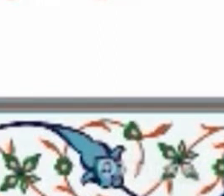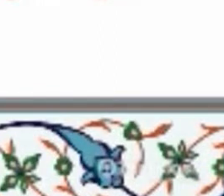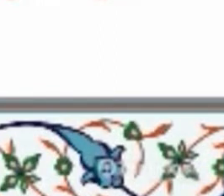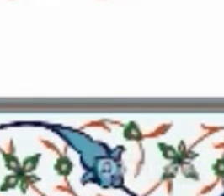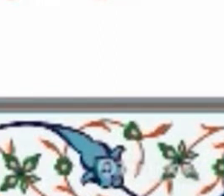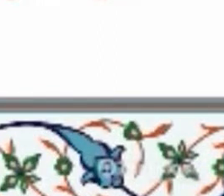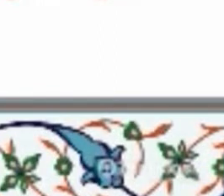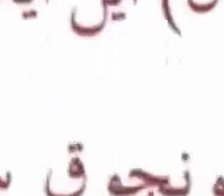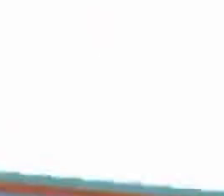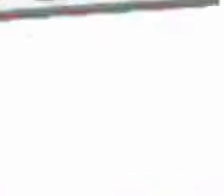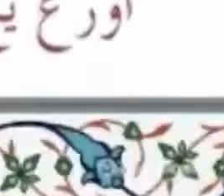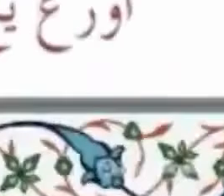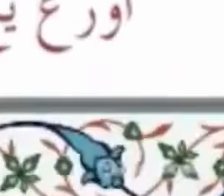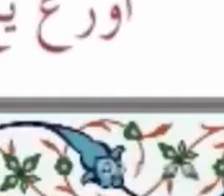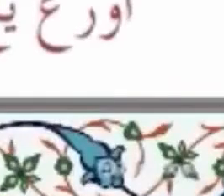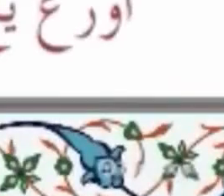muttaqin.